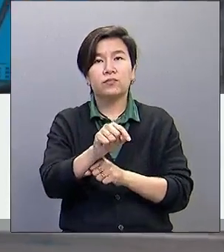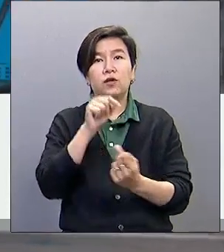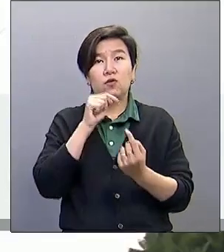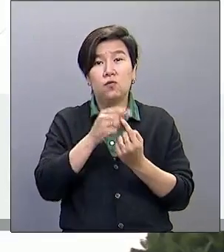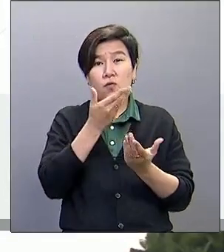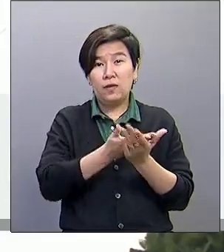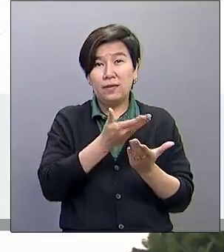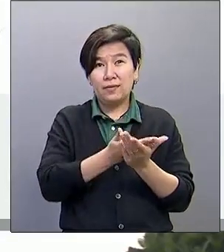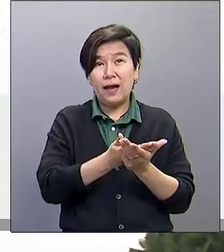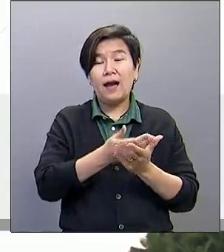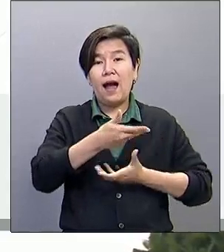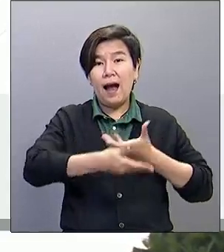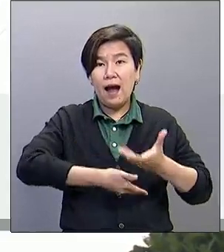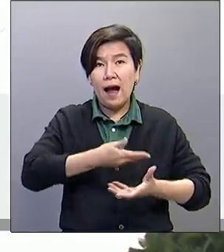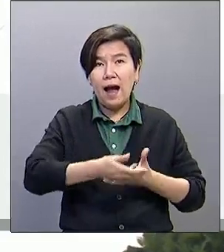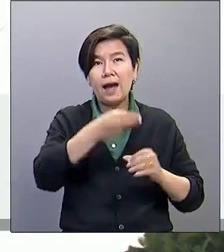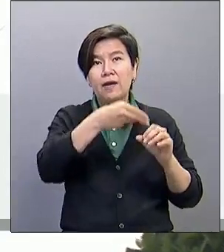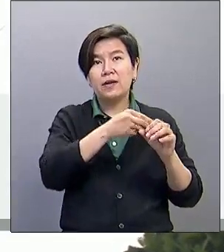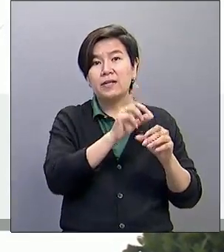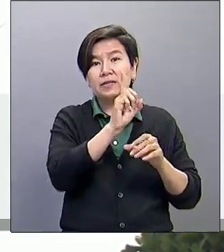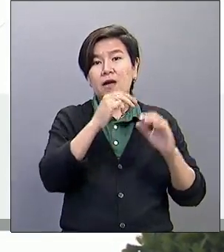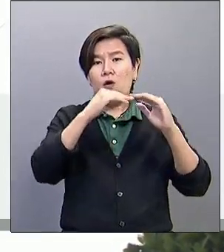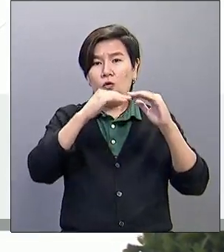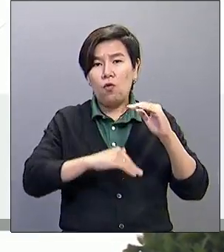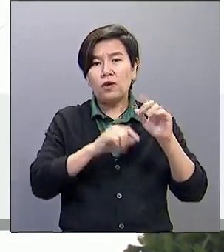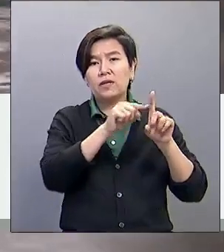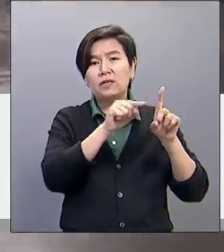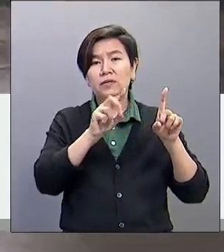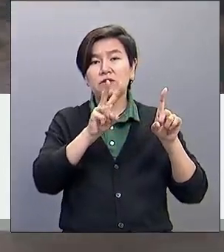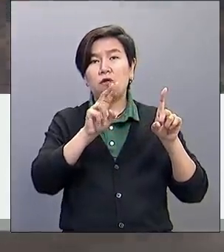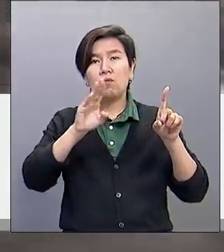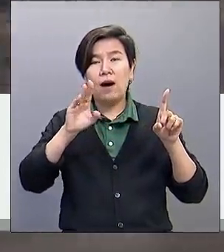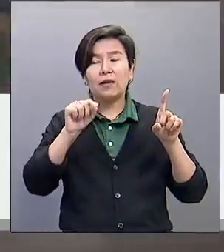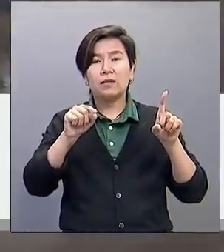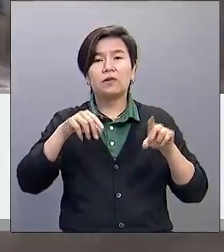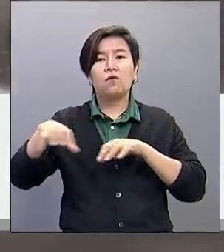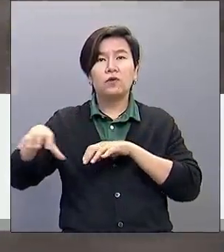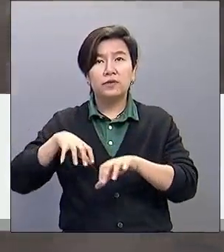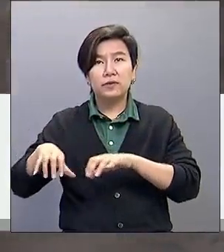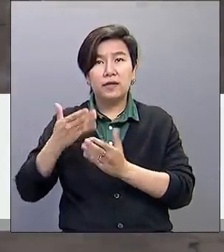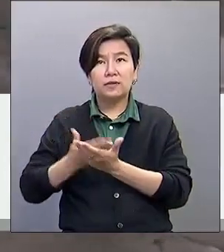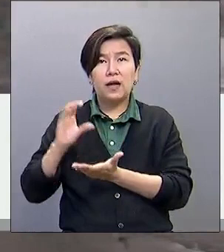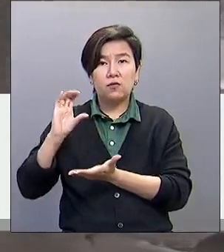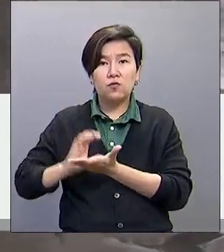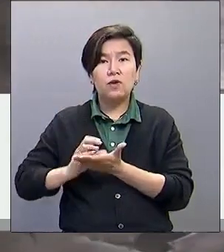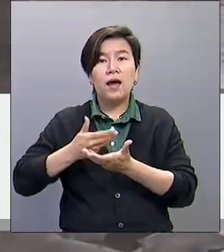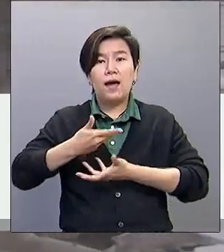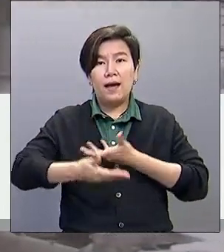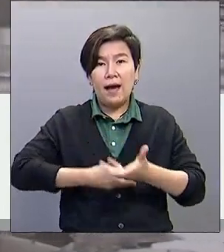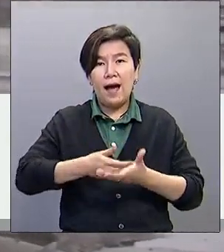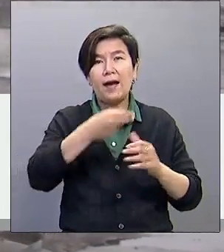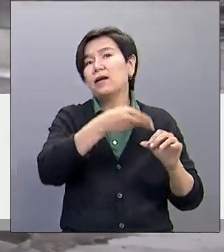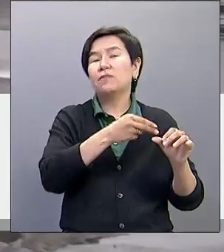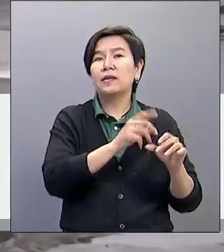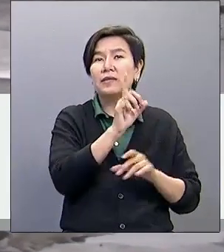ราคาขายปลีกน้ำมันดีเซลทันทีลิตรละ 1-2บาทและบริหารจัดการให้ราคาขายปลีกน้ำมันดีเซล